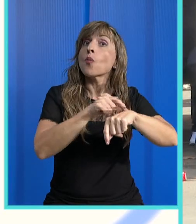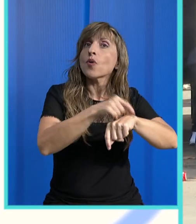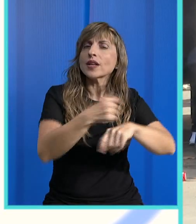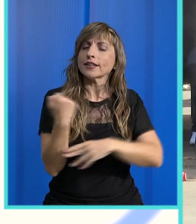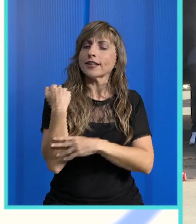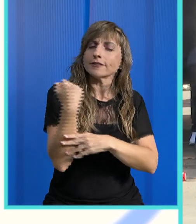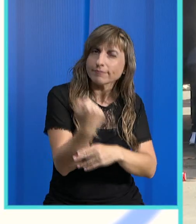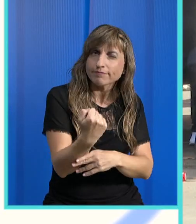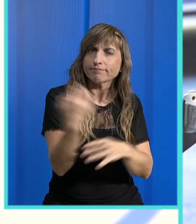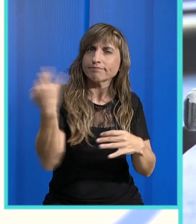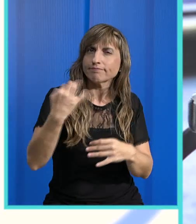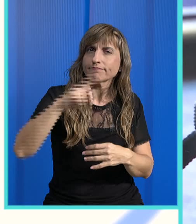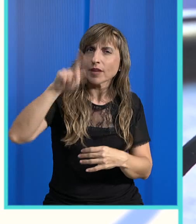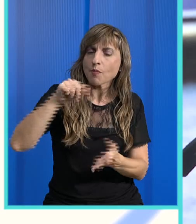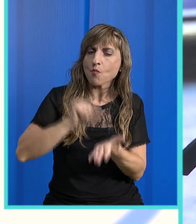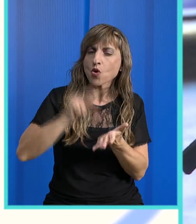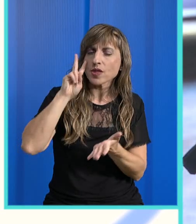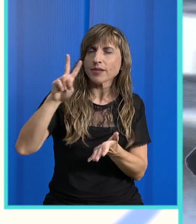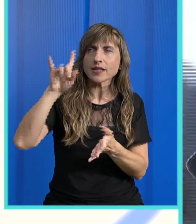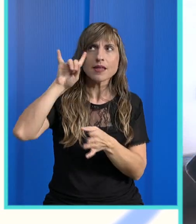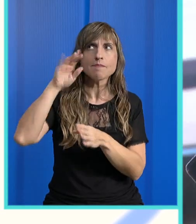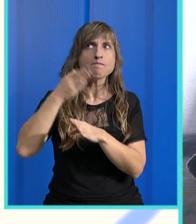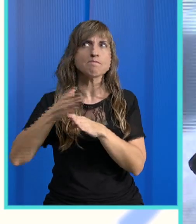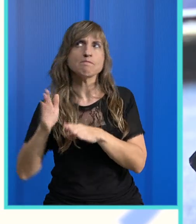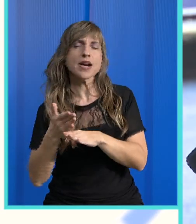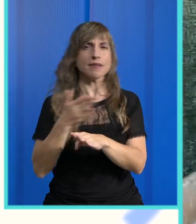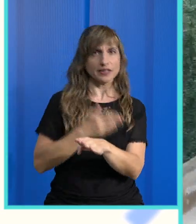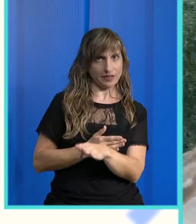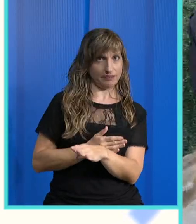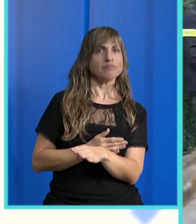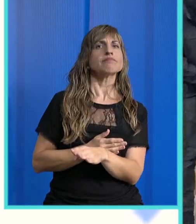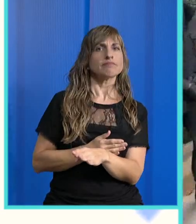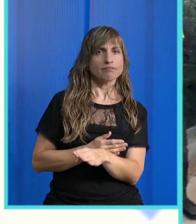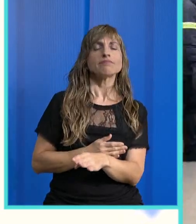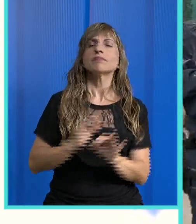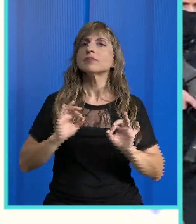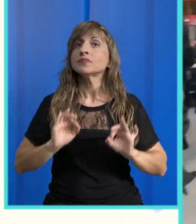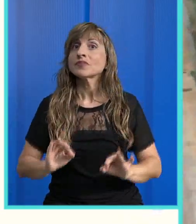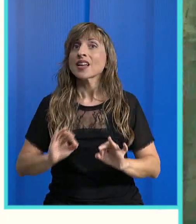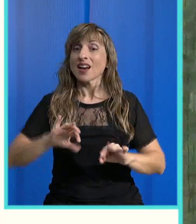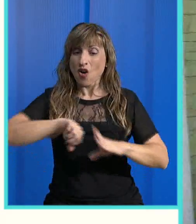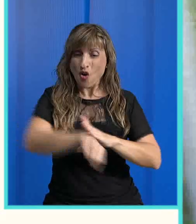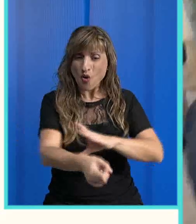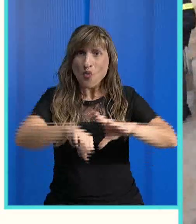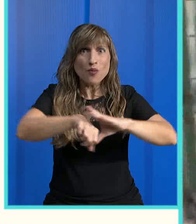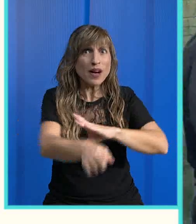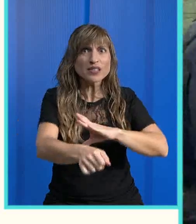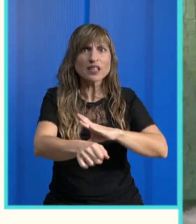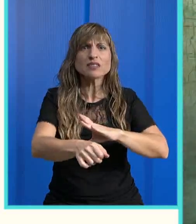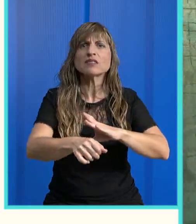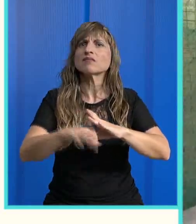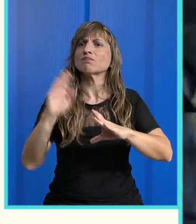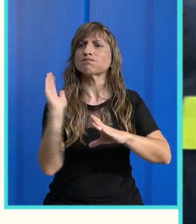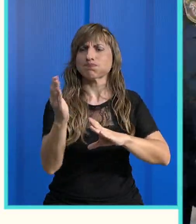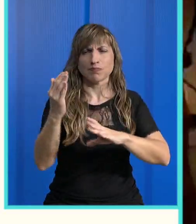de tenir també una visió preventiva. Segons s'ha assegurat la consellera les ocupacions delinqüencials estan provocant greus problemes